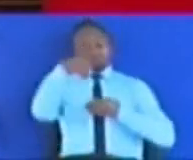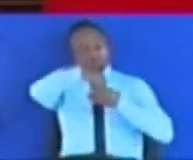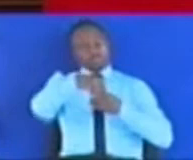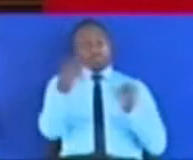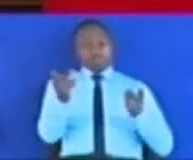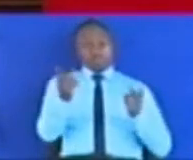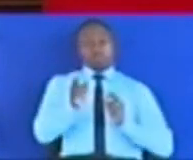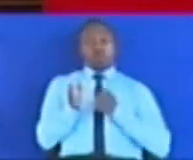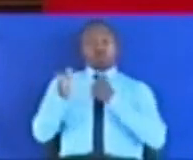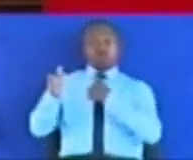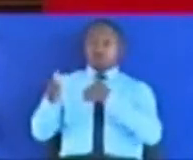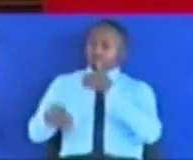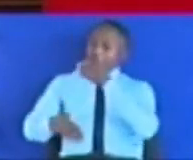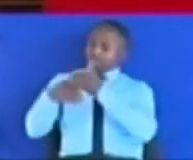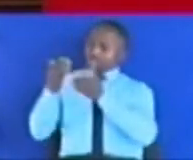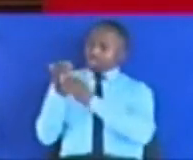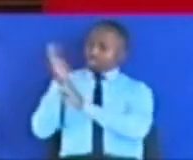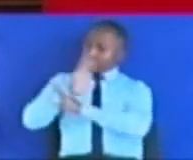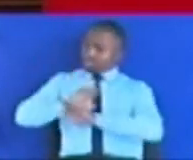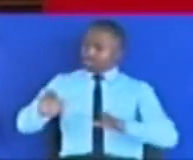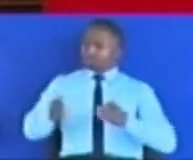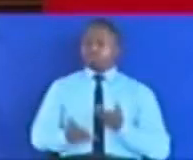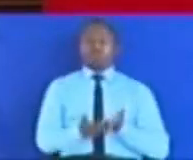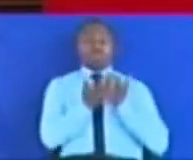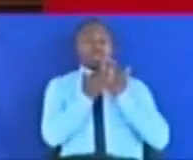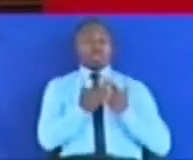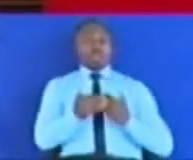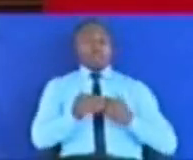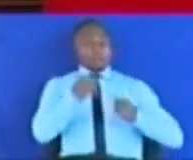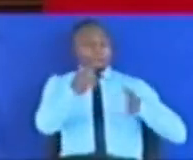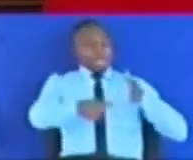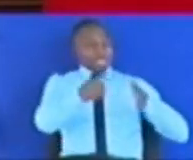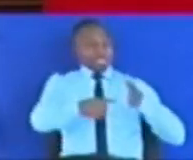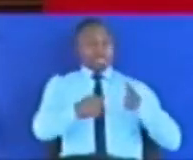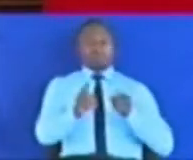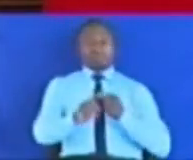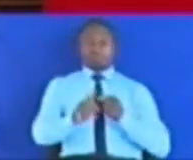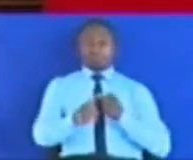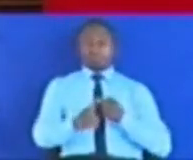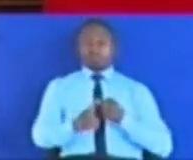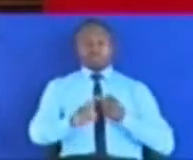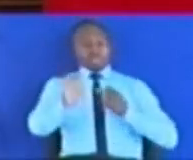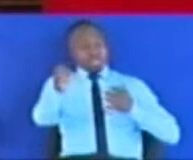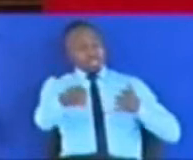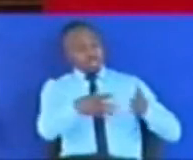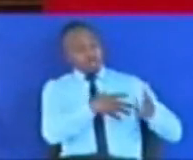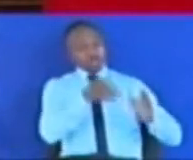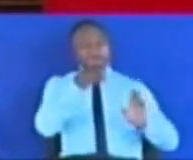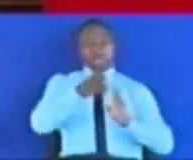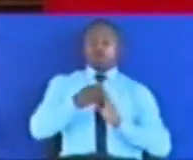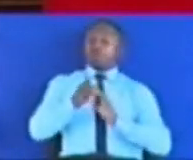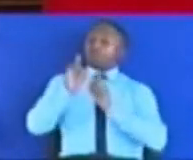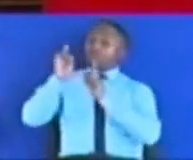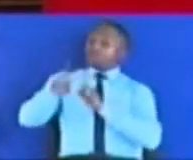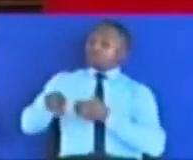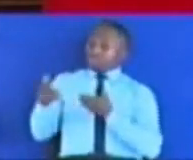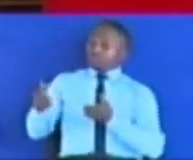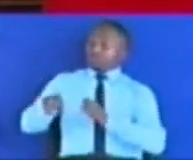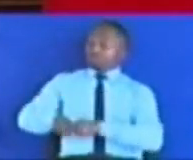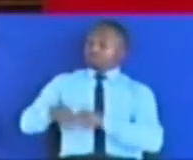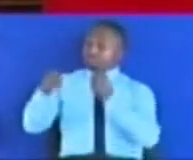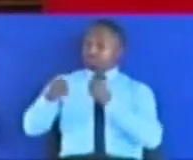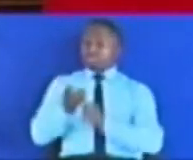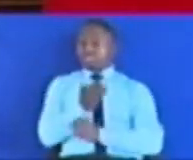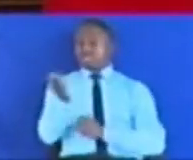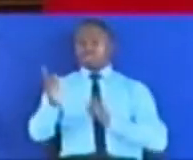iweze kuwasaidia wodi ili iweze kukamilika, iwasaidie mashine za kubackup za mionzi ili zile zilizopo zikiharibika kuwe na